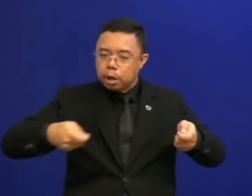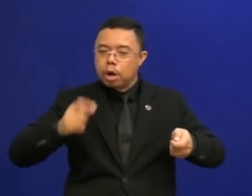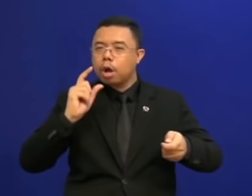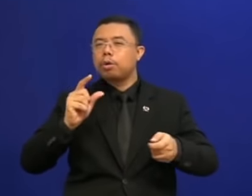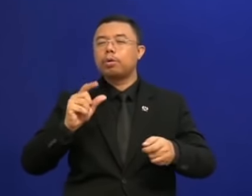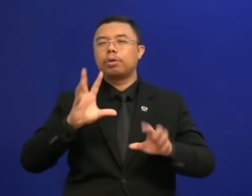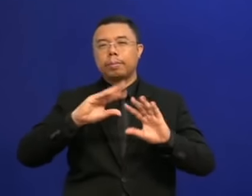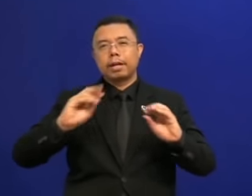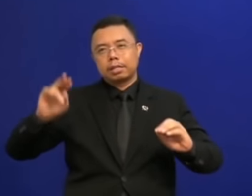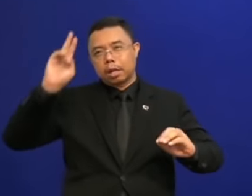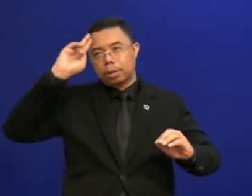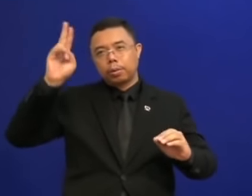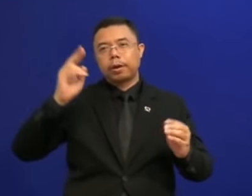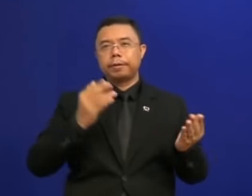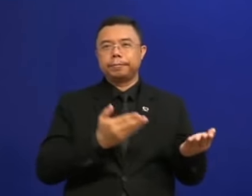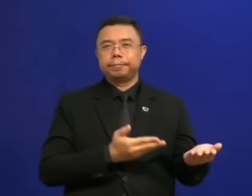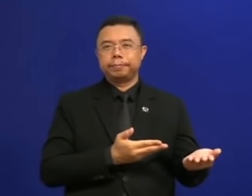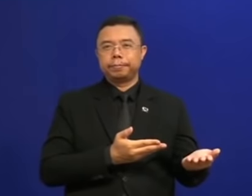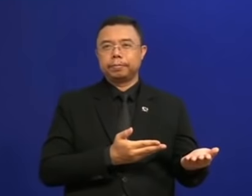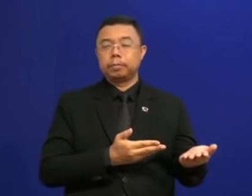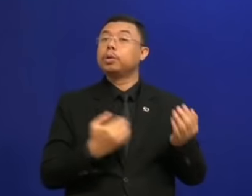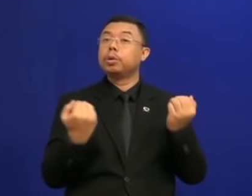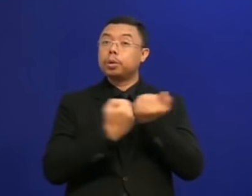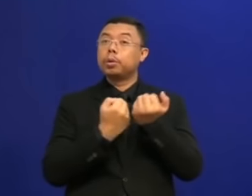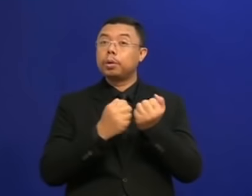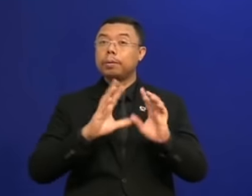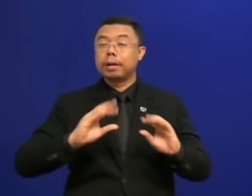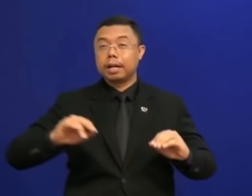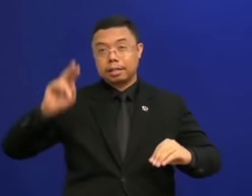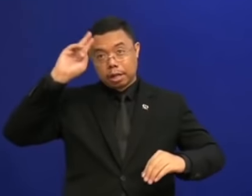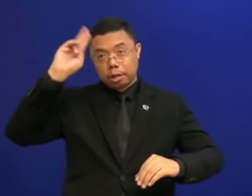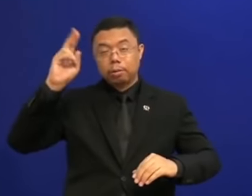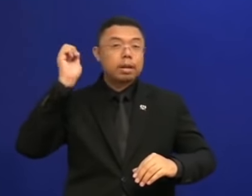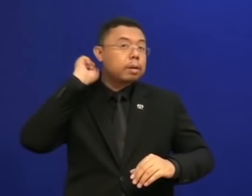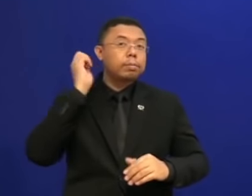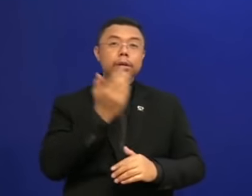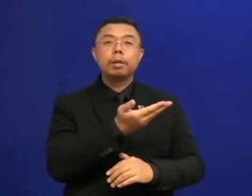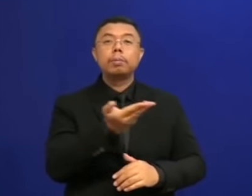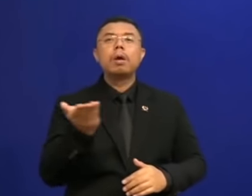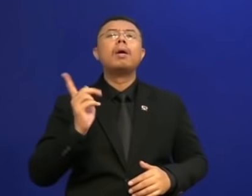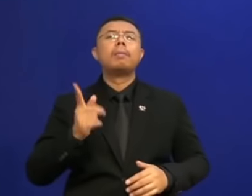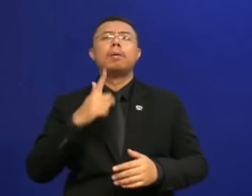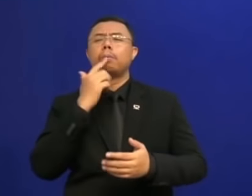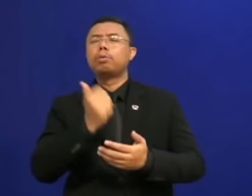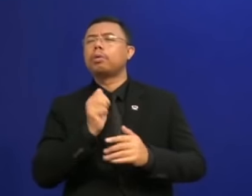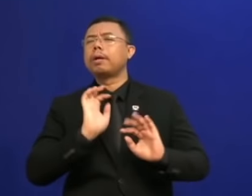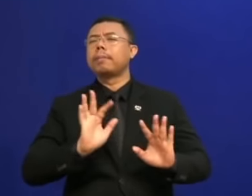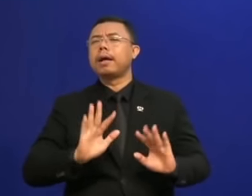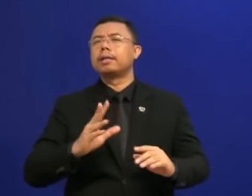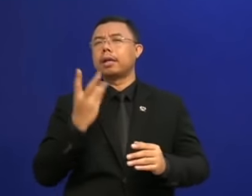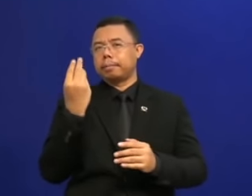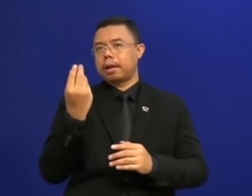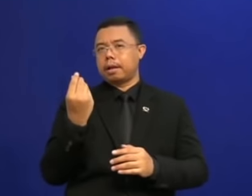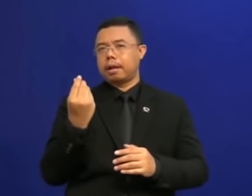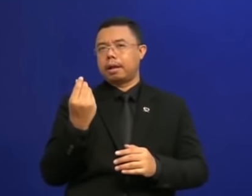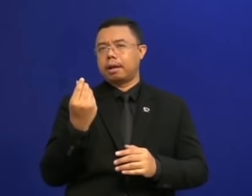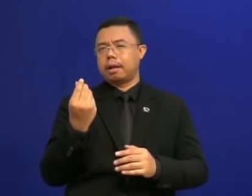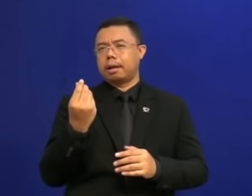persembahkan untuk pekerjaan Tuhan. Dukung pekerjaan Tuhan ibu-ibu, karena membutuhkan begitu banyak biaya.